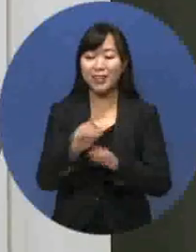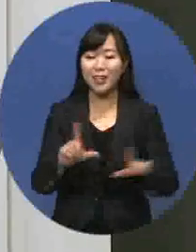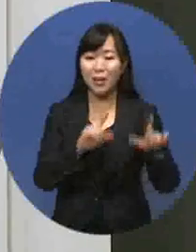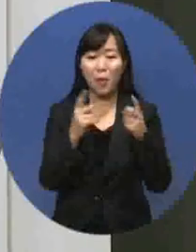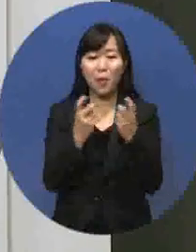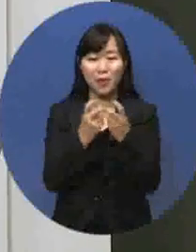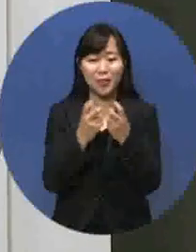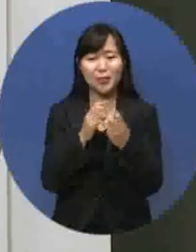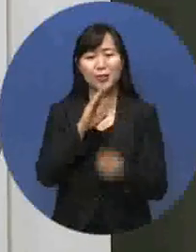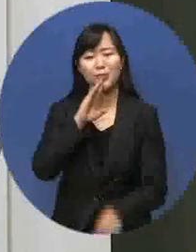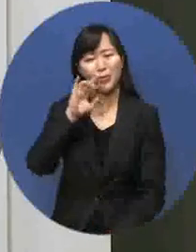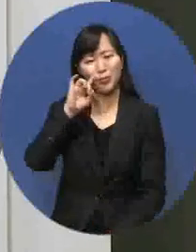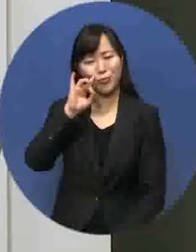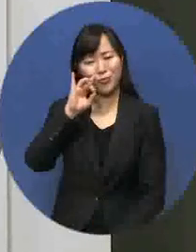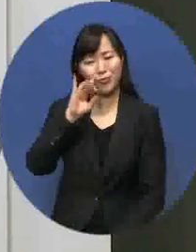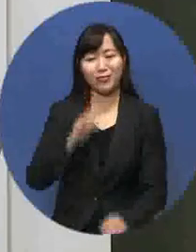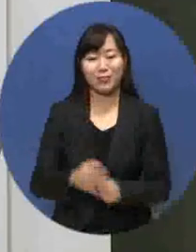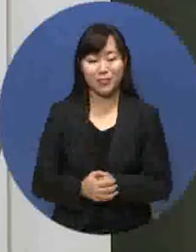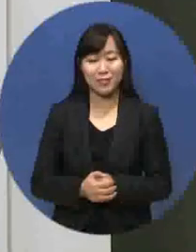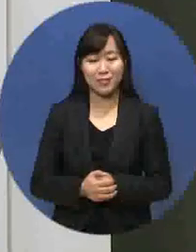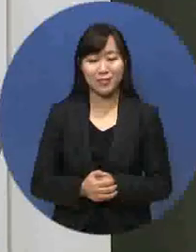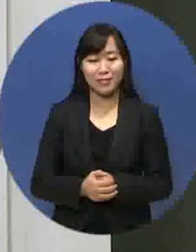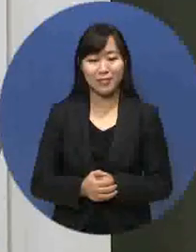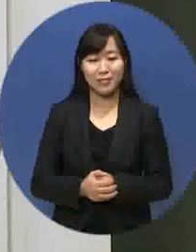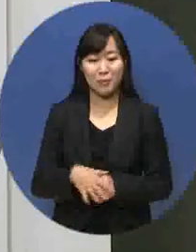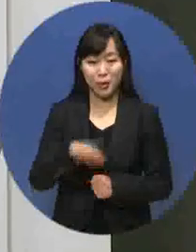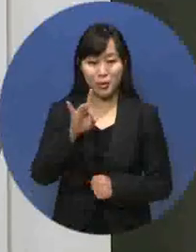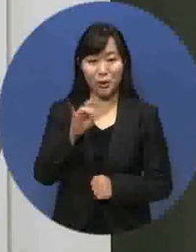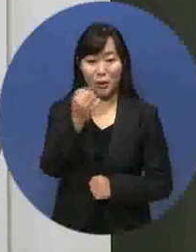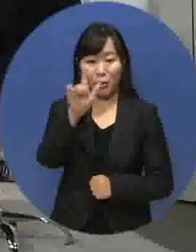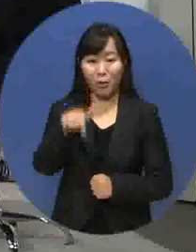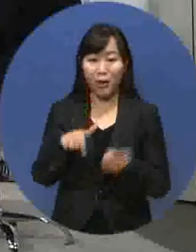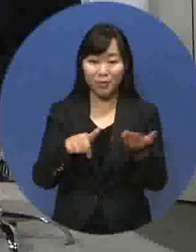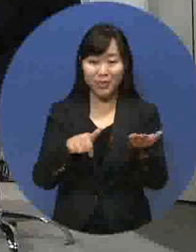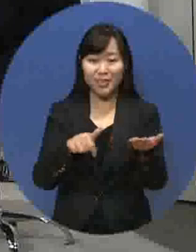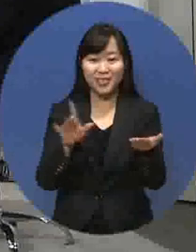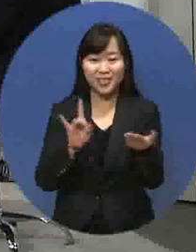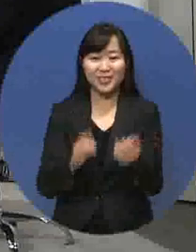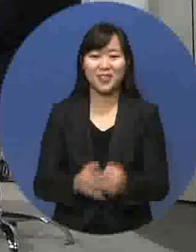지냈는지 굉장히 궁금합니다. 우리 저 먼저 곽도원 배우.